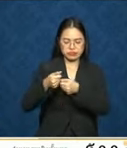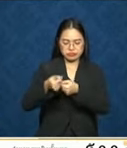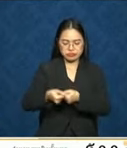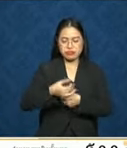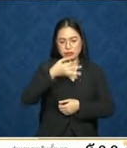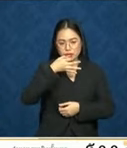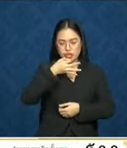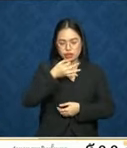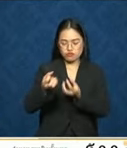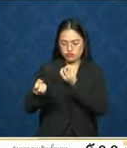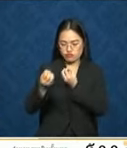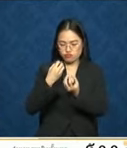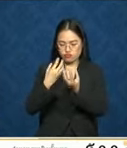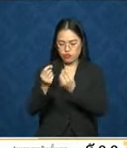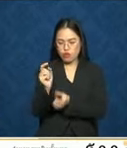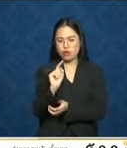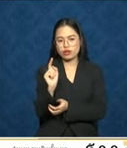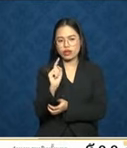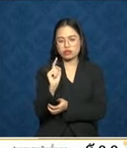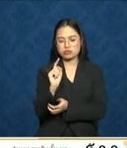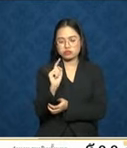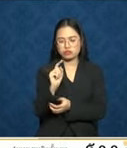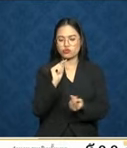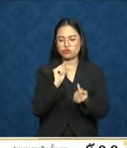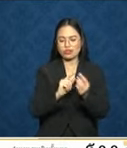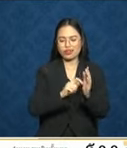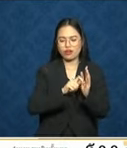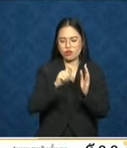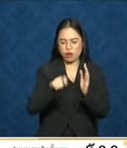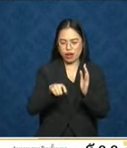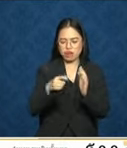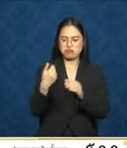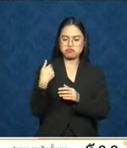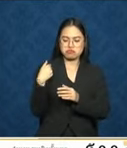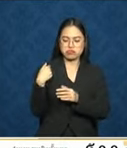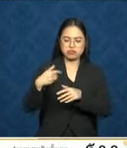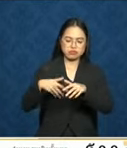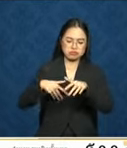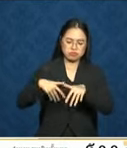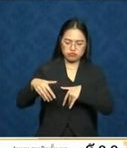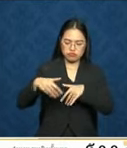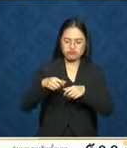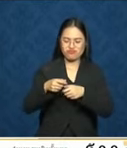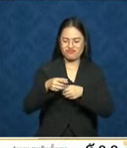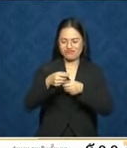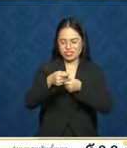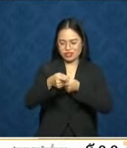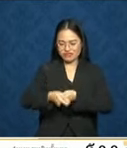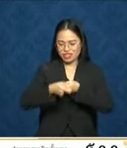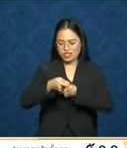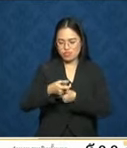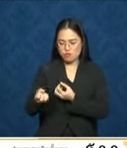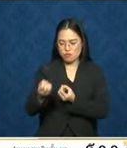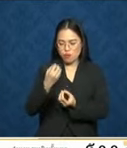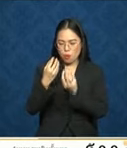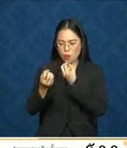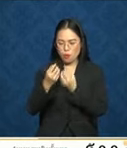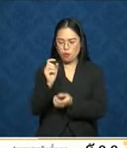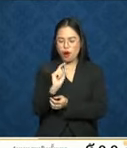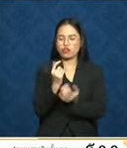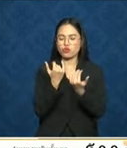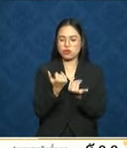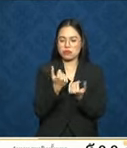คร่อำเภอสูงเนินจังหวัดนครราชสีมาจำนวนไม่น้อยกว่า40รายว่าขณะนี้เขากำลังได้รับ